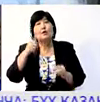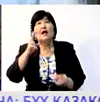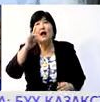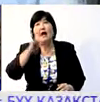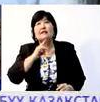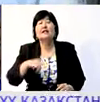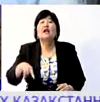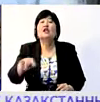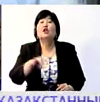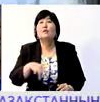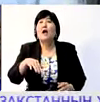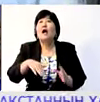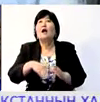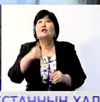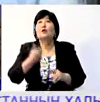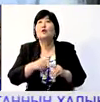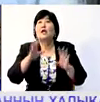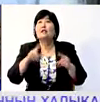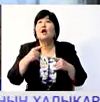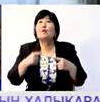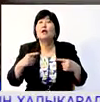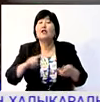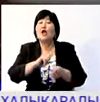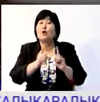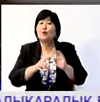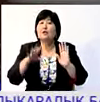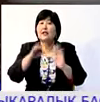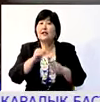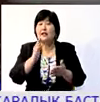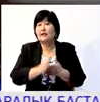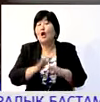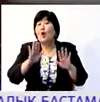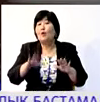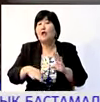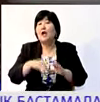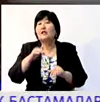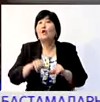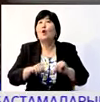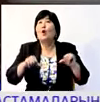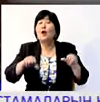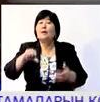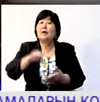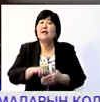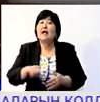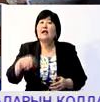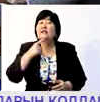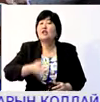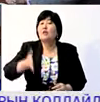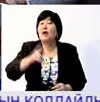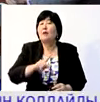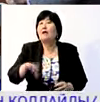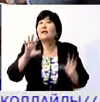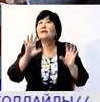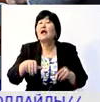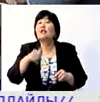Қазақстан Республикасының сайлау туралы заңына бірқатар өзгерістер енгізілді. Орталық сайлау комиссиясының өкілі семинар барысында